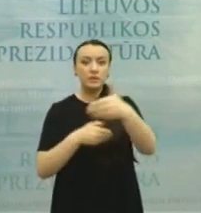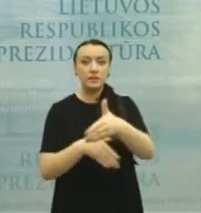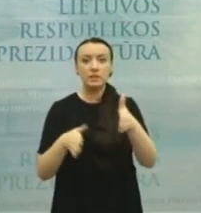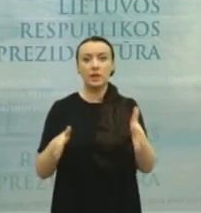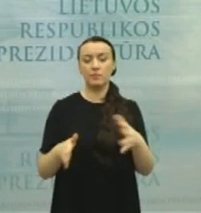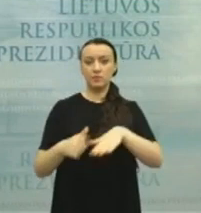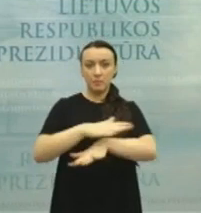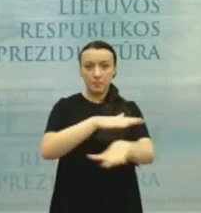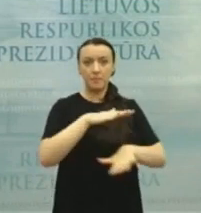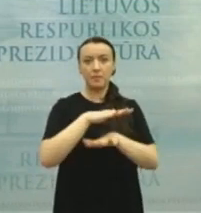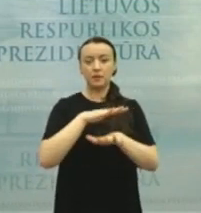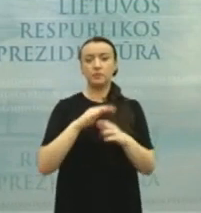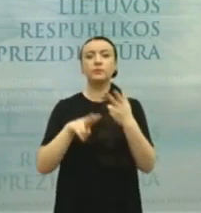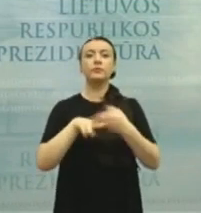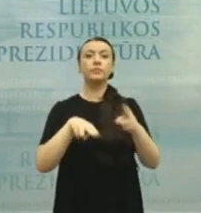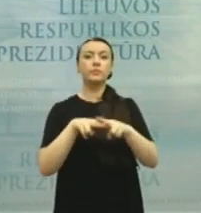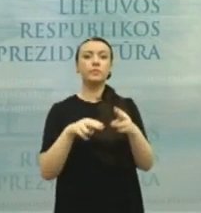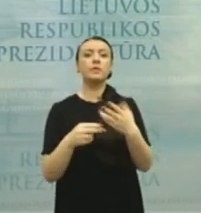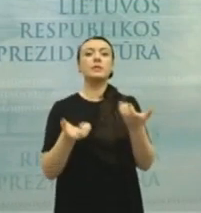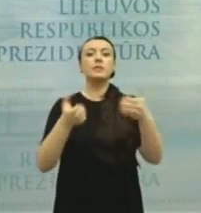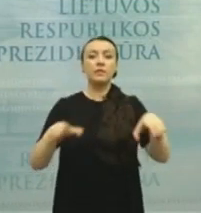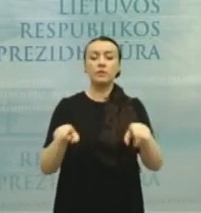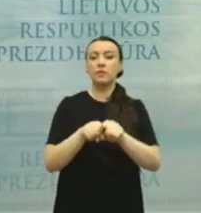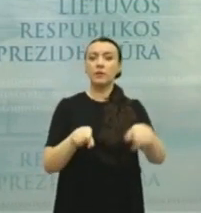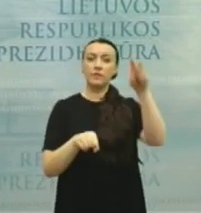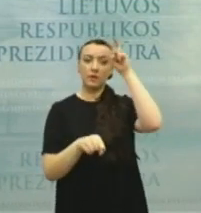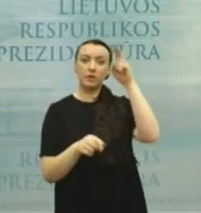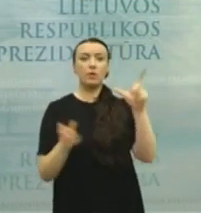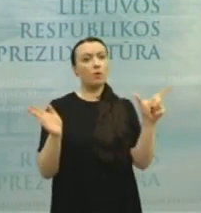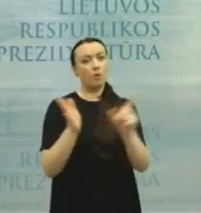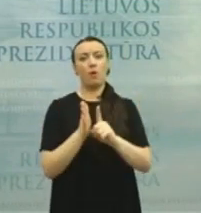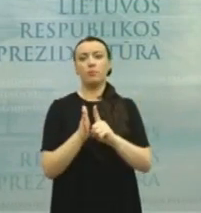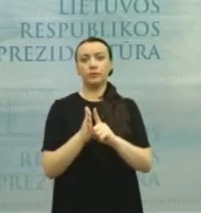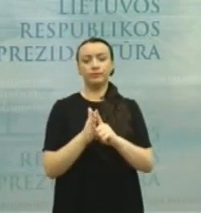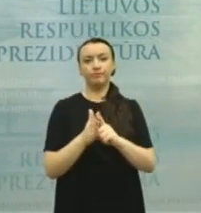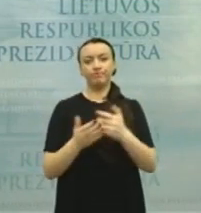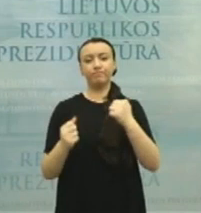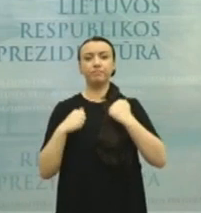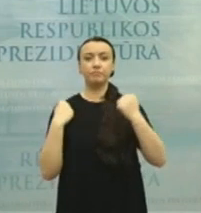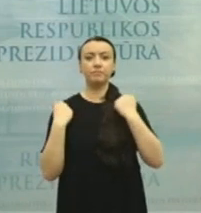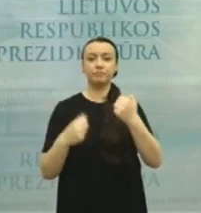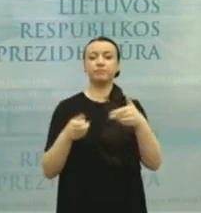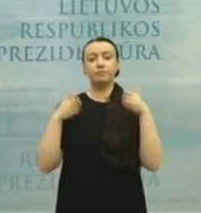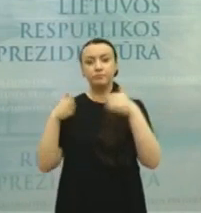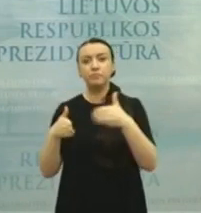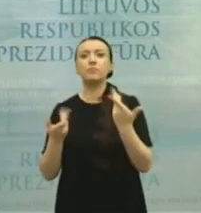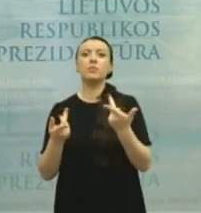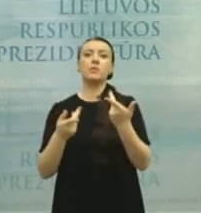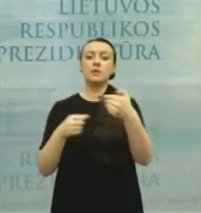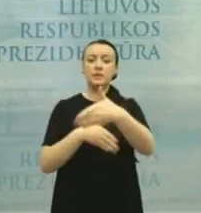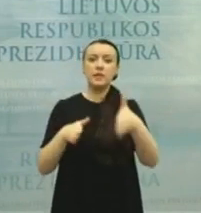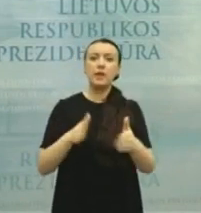sistemos pagrindas. Ir dėl to savivalda ir valstybė turi dėti milžinišką dėmesį